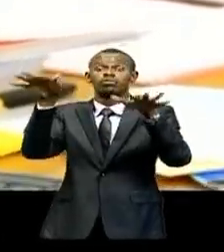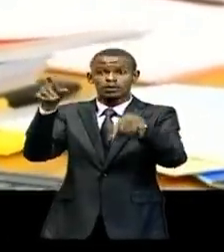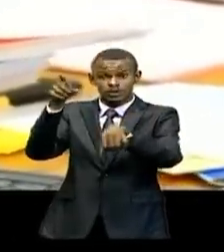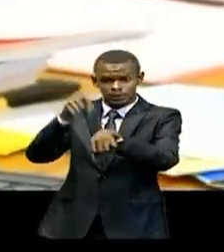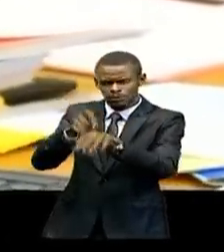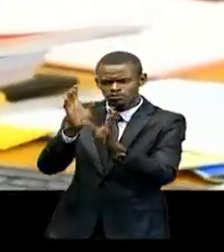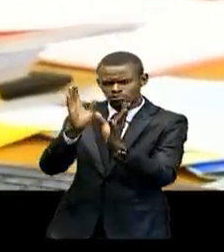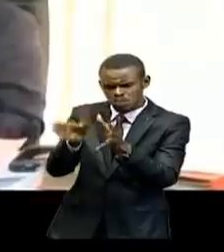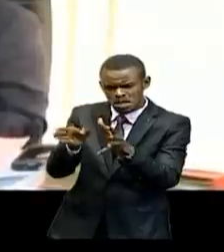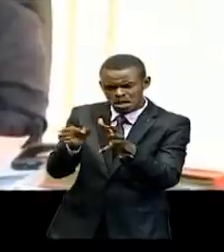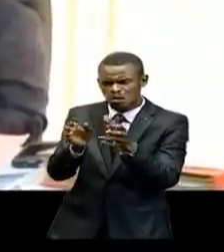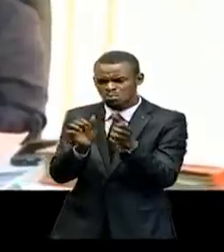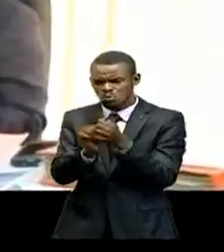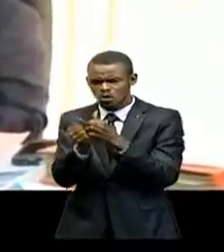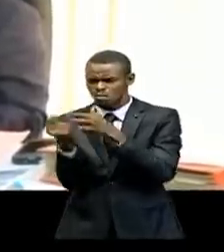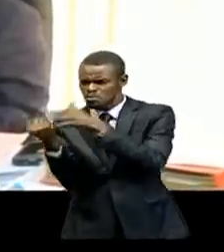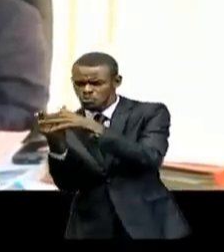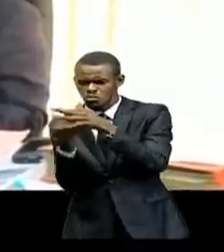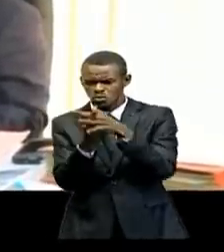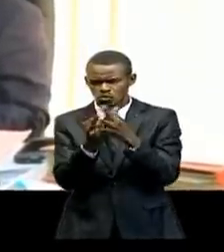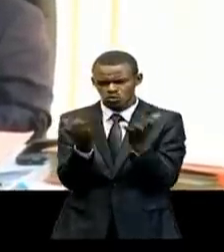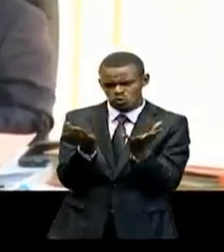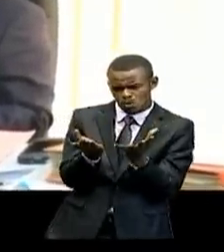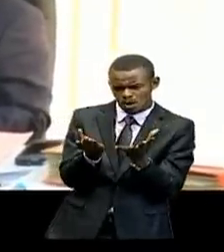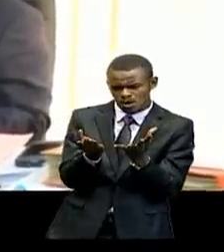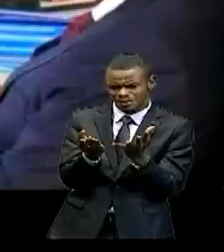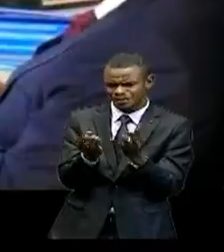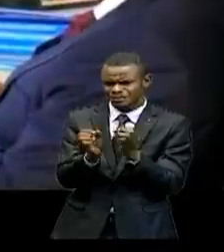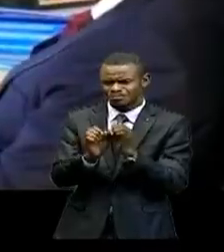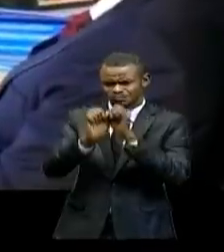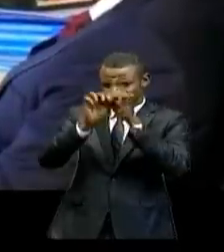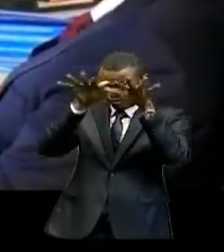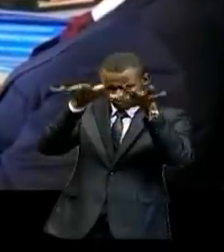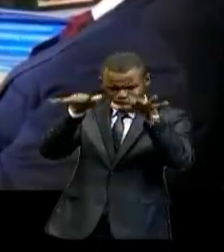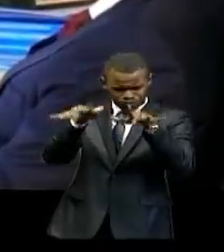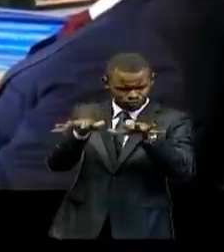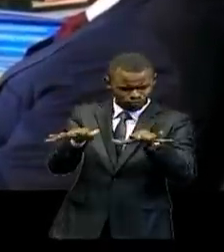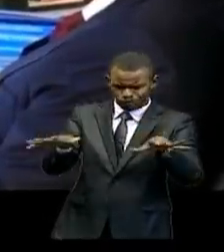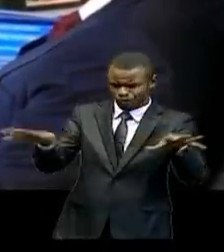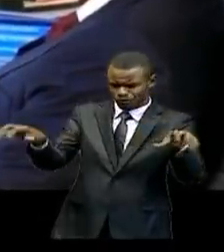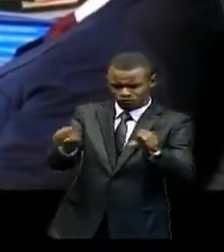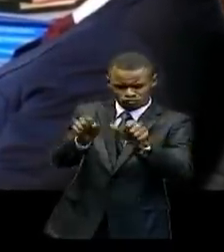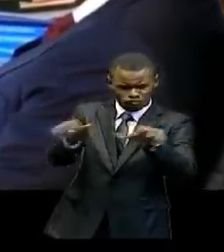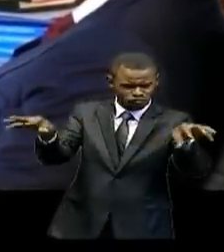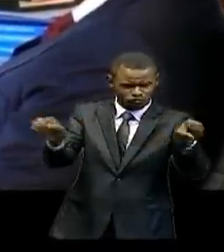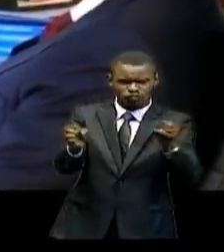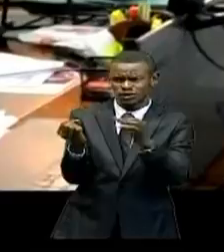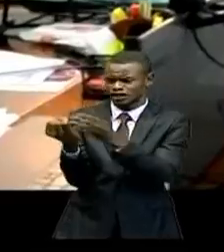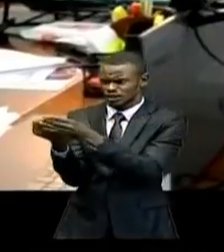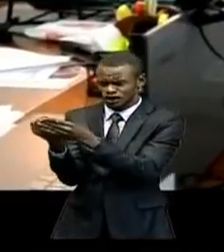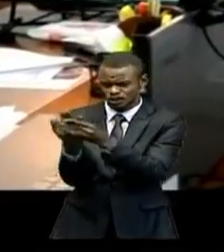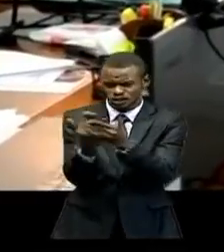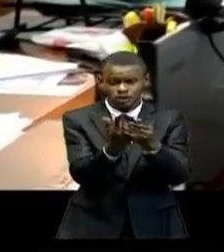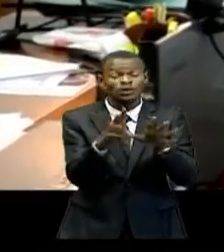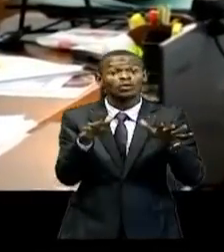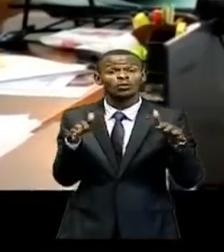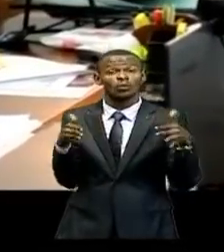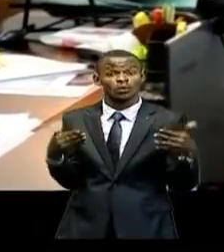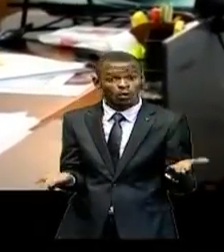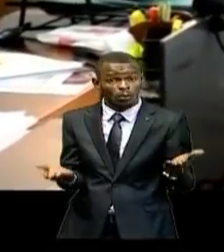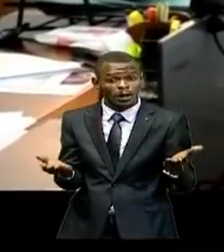responsabilités, d'identifier les effets des laves du volcan sur la biodiversité, d'élaborer un schéma de gestion de